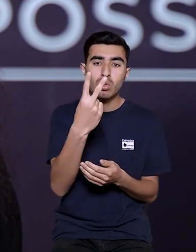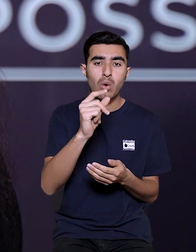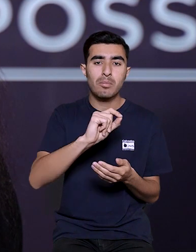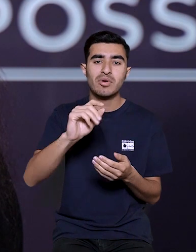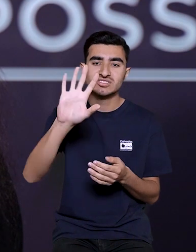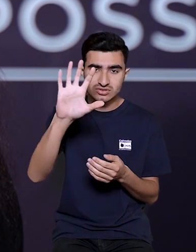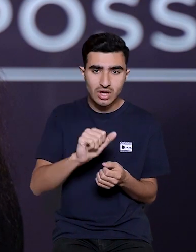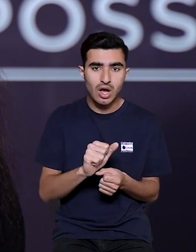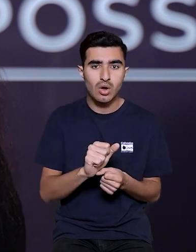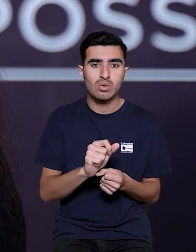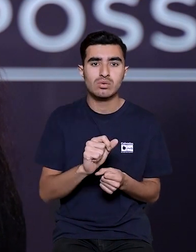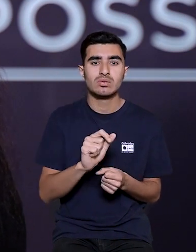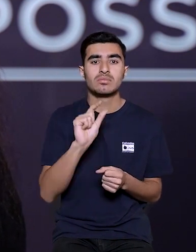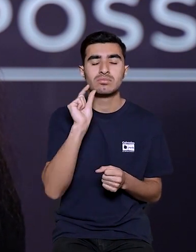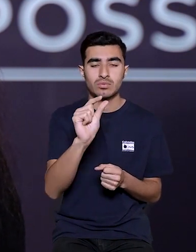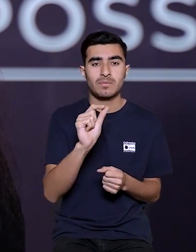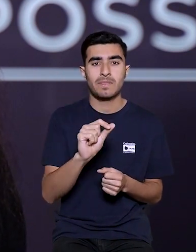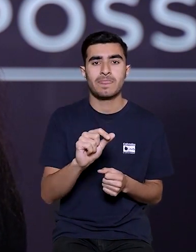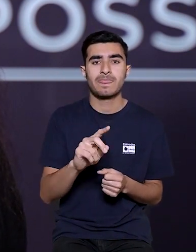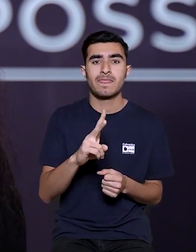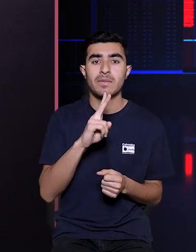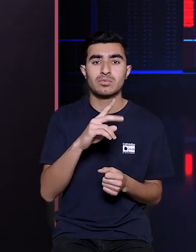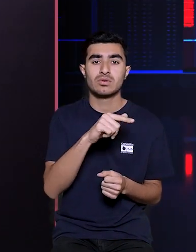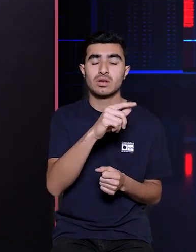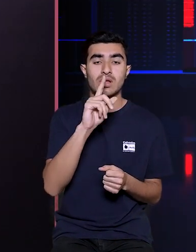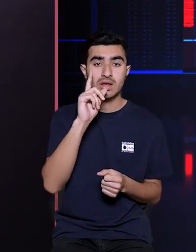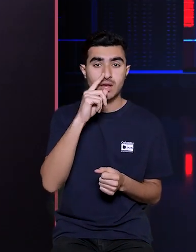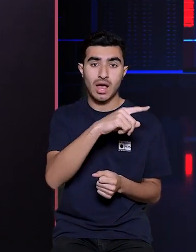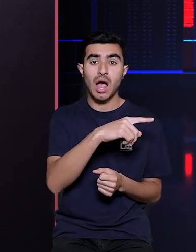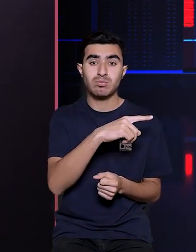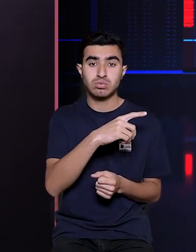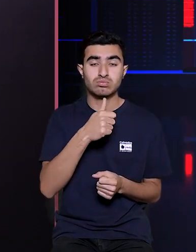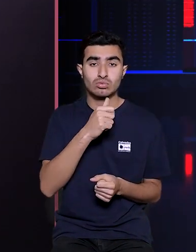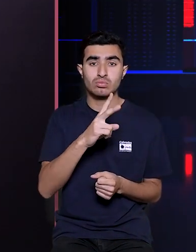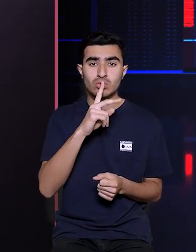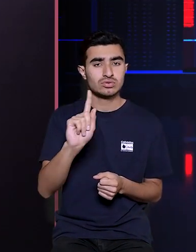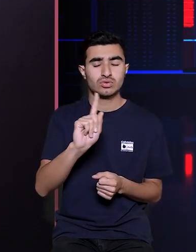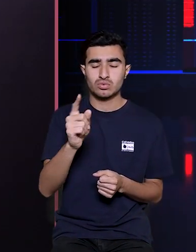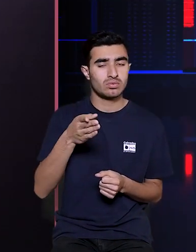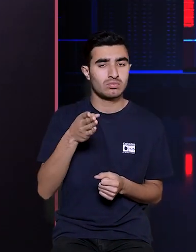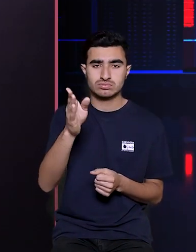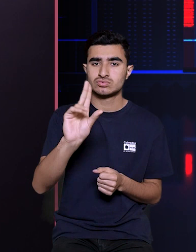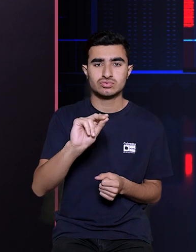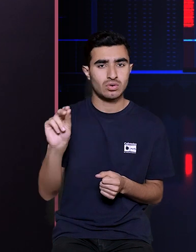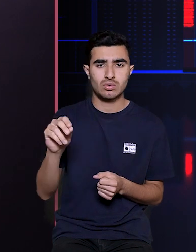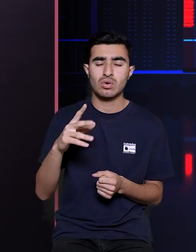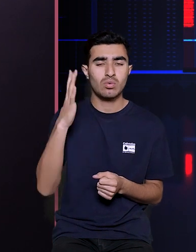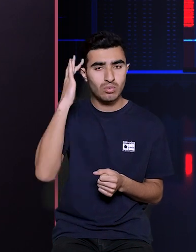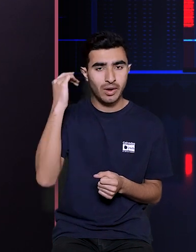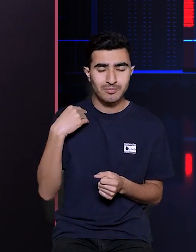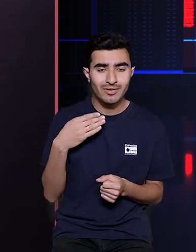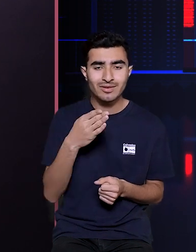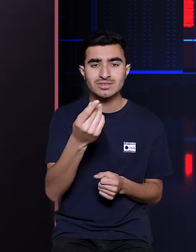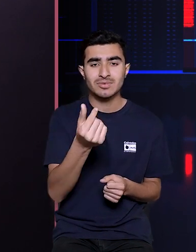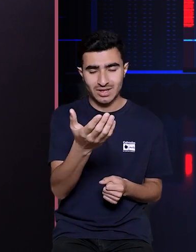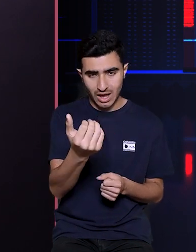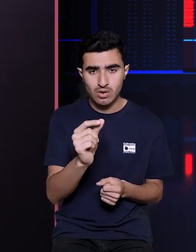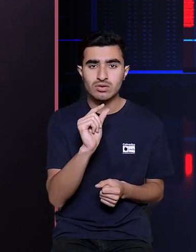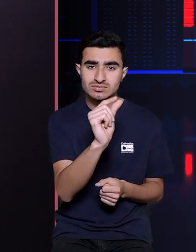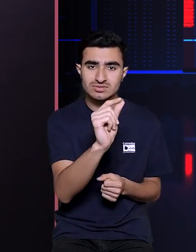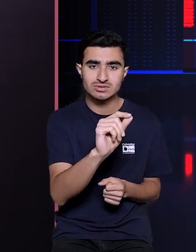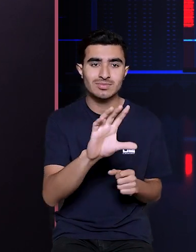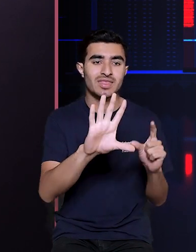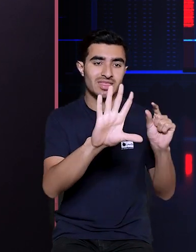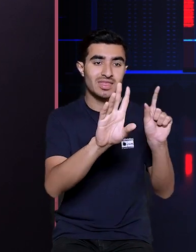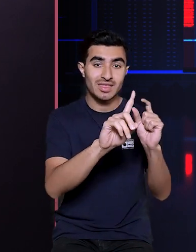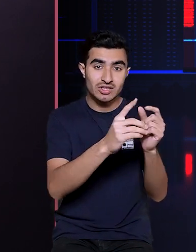और पेंसिलें खरीद लाएं। तो अल्लाह रखा के पास जाने से नौरीन के बाप ने इनकार कर दिया। उन्होंने कहा मैं जब भी उससे पैसे मांगता हूँ